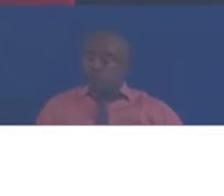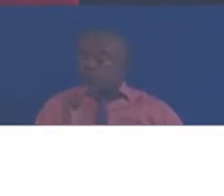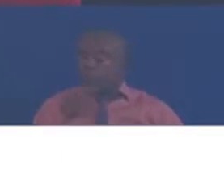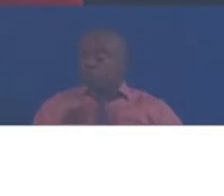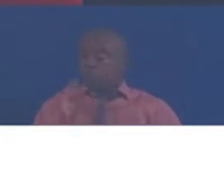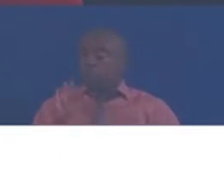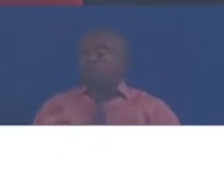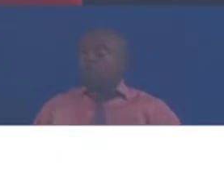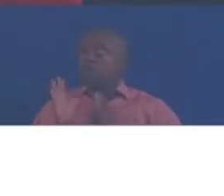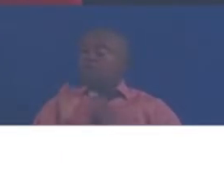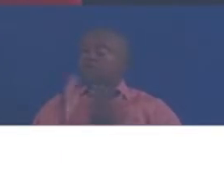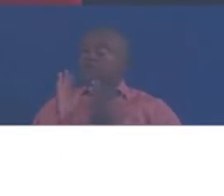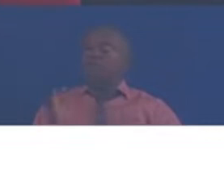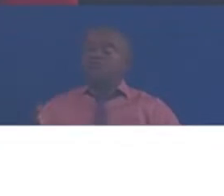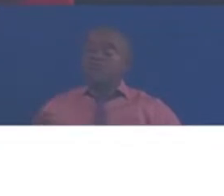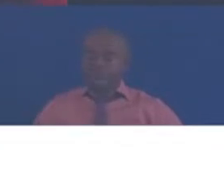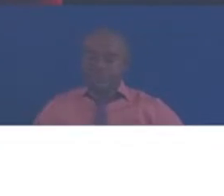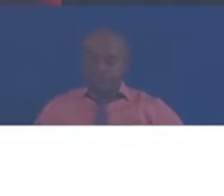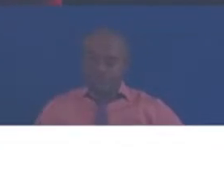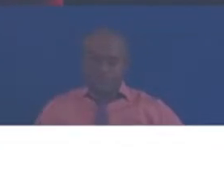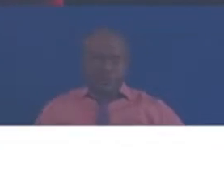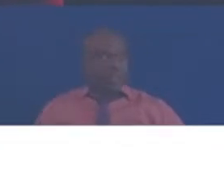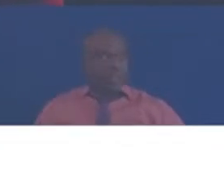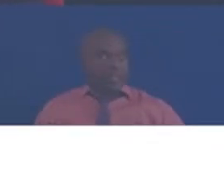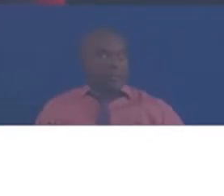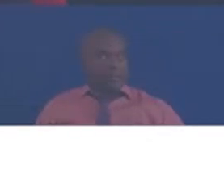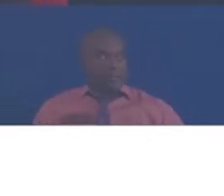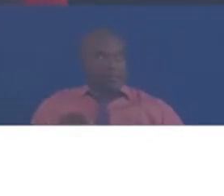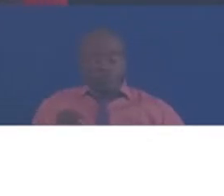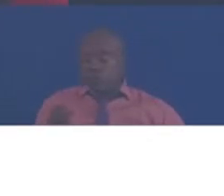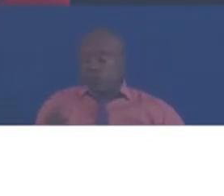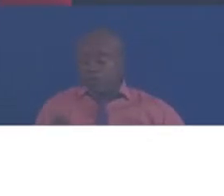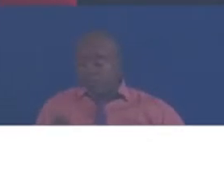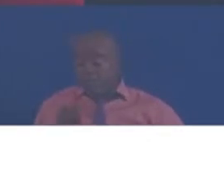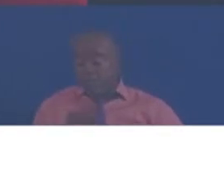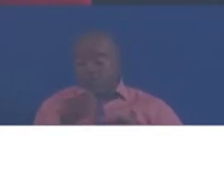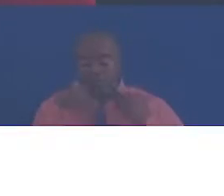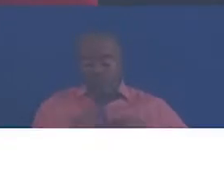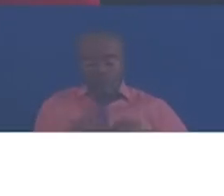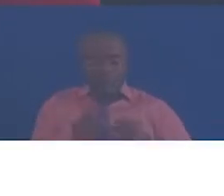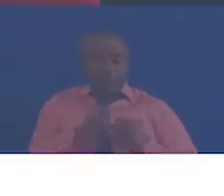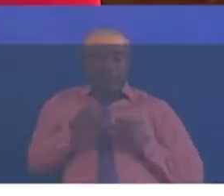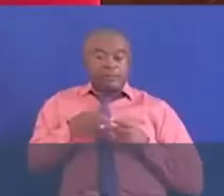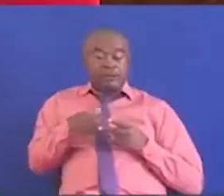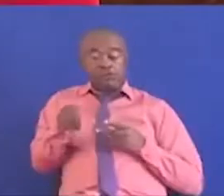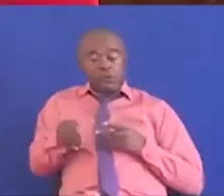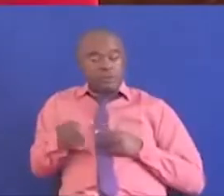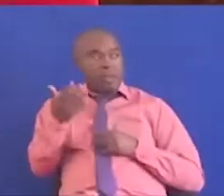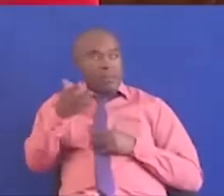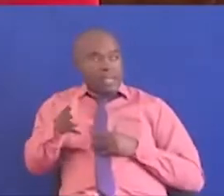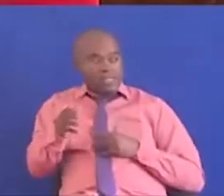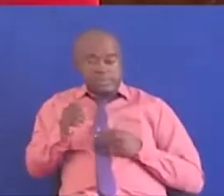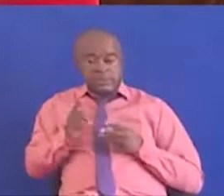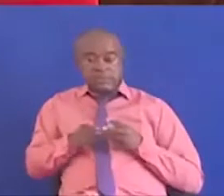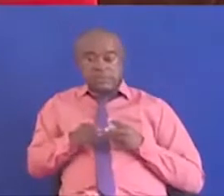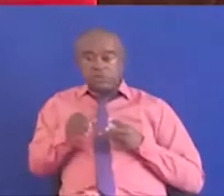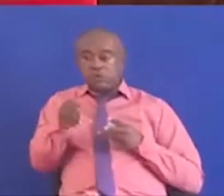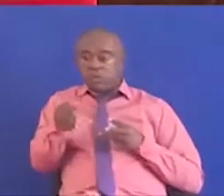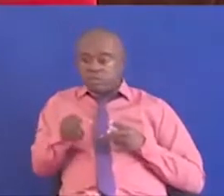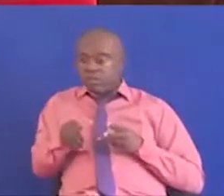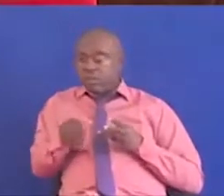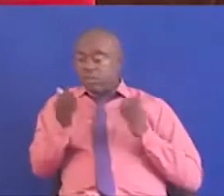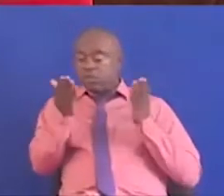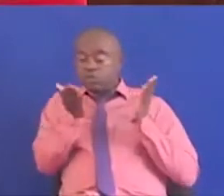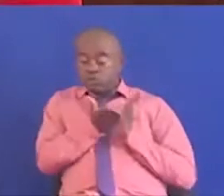wanaobaki maisha yao itakuwaje. Kama tunawanyima vituo vya afya, kama tunawanyima maji, kama tunawanyima